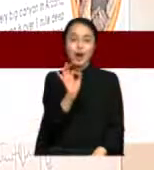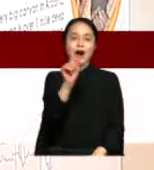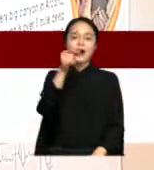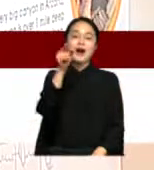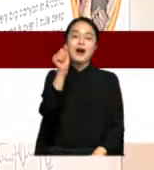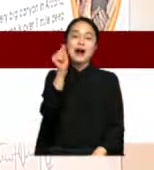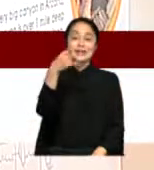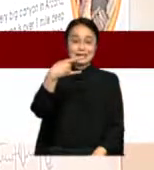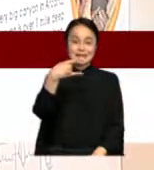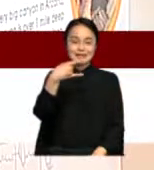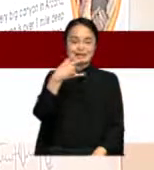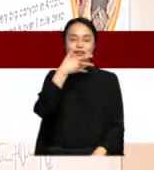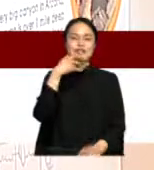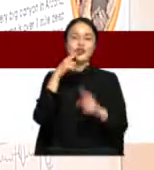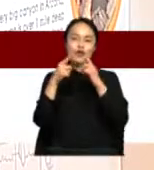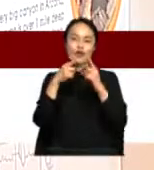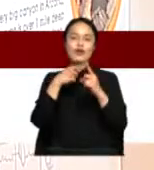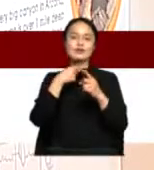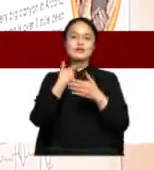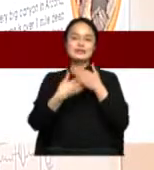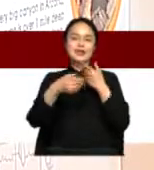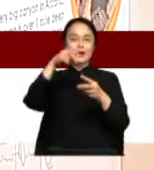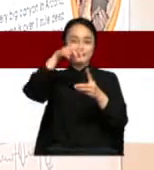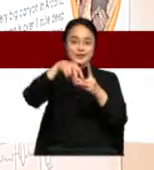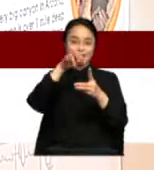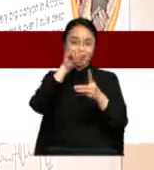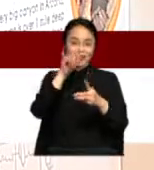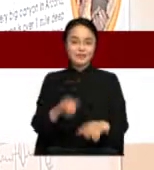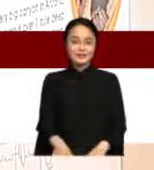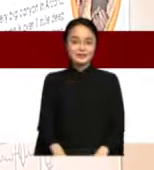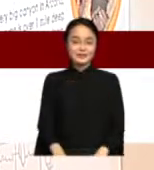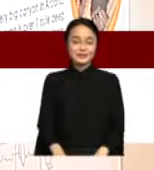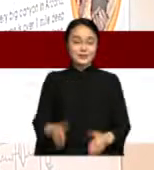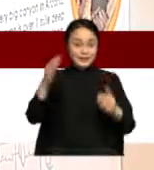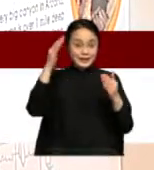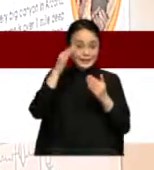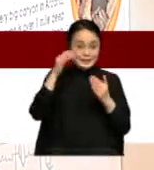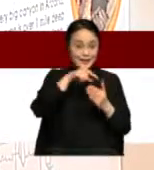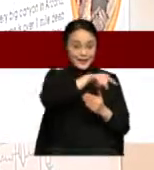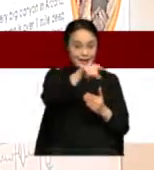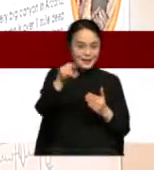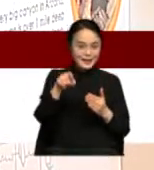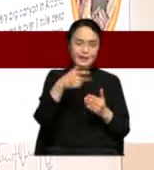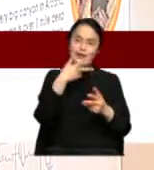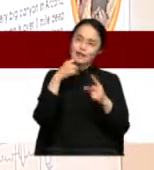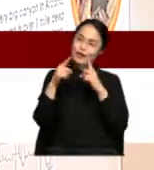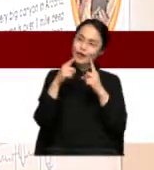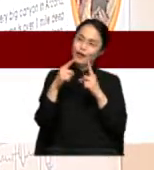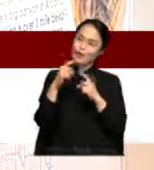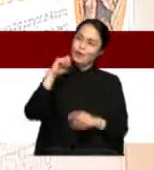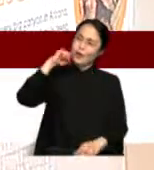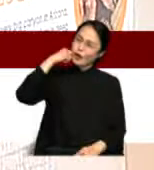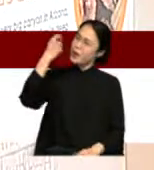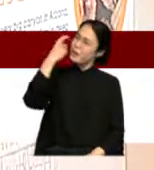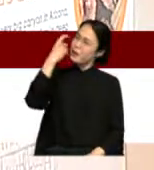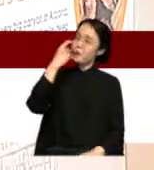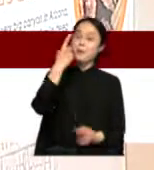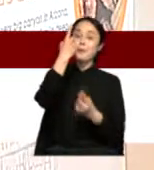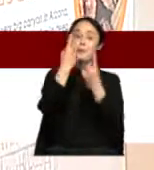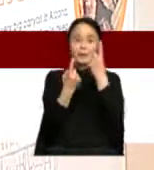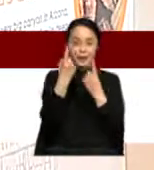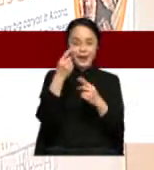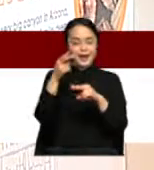체험하고 활동하면서 움직이면서 하기 때문에 학생들이 영어 교육에 좀 더 쉽게 다가갈 수 있고